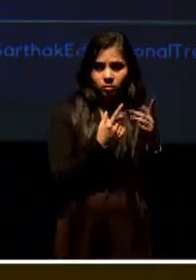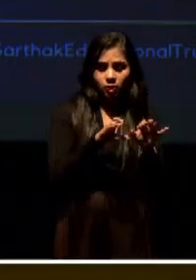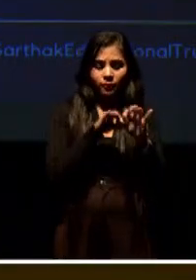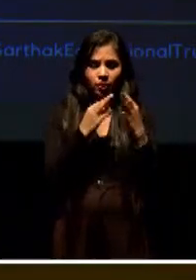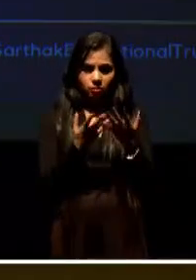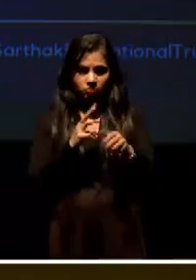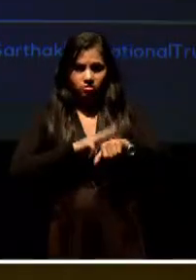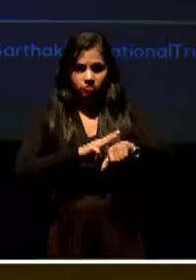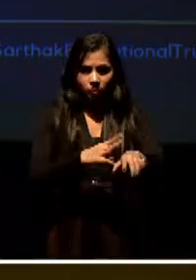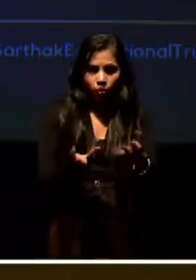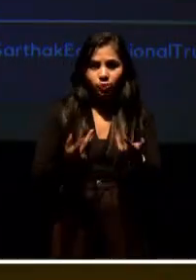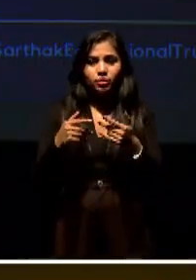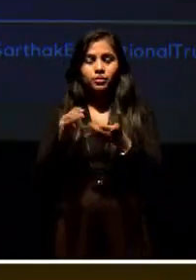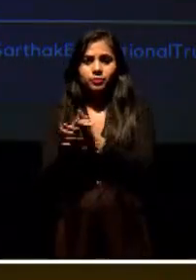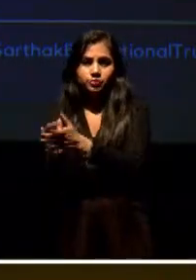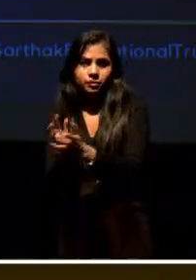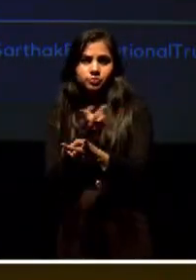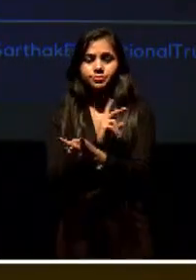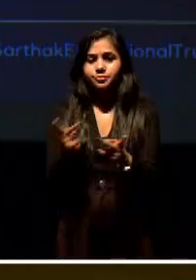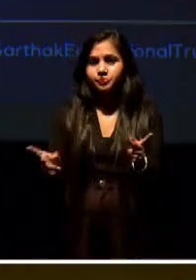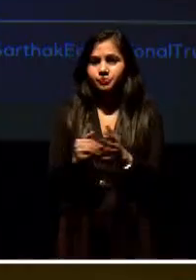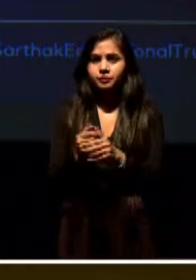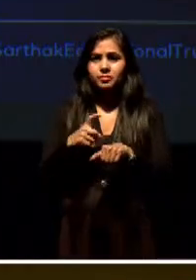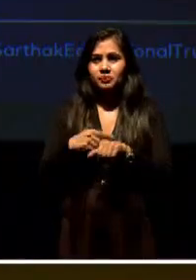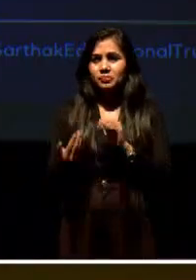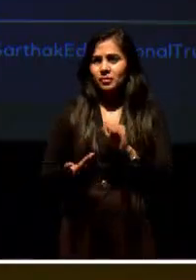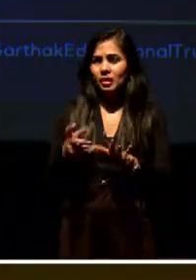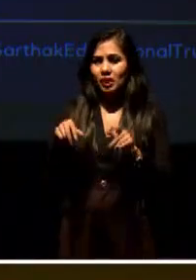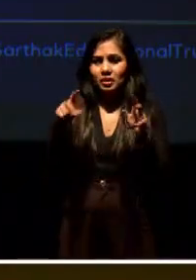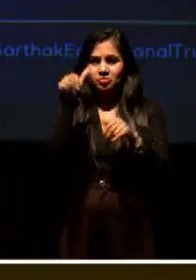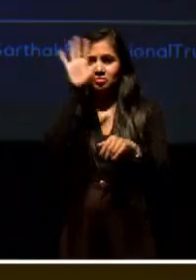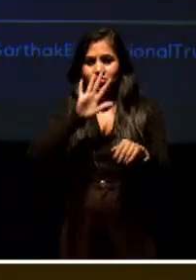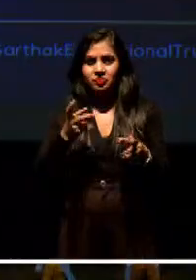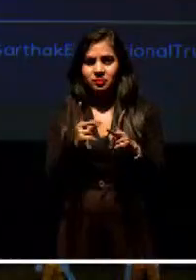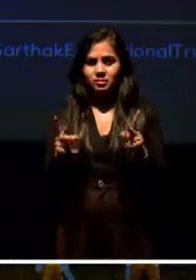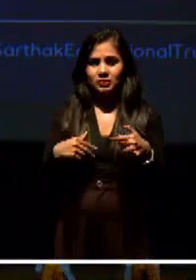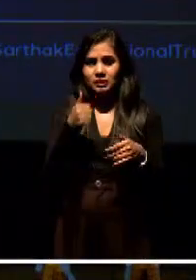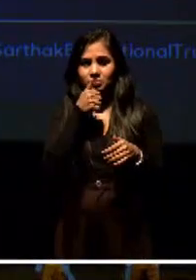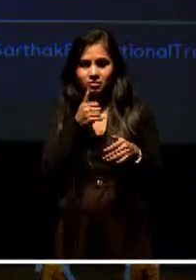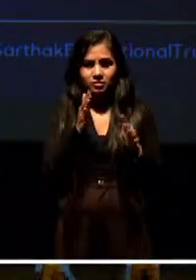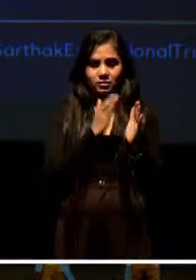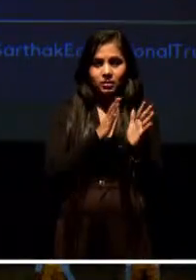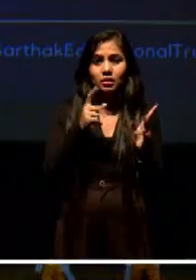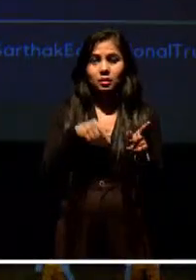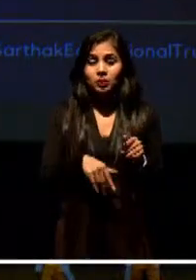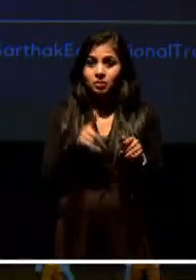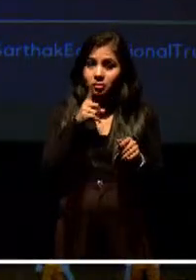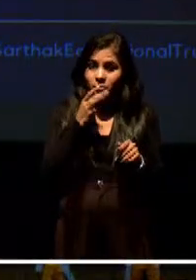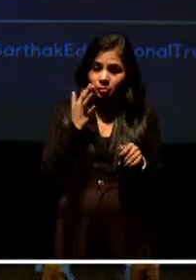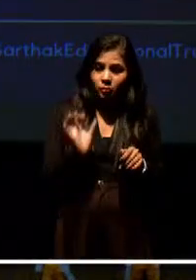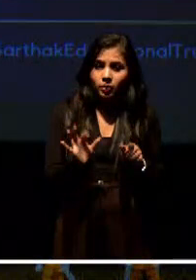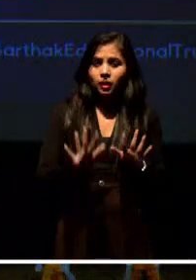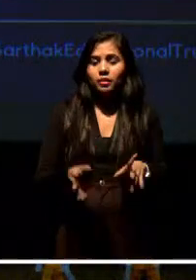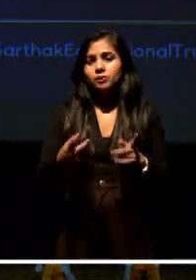मेम्बर, फ्रेंड्स, वो काफ़ी इंडिया में तो काफ़ी टैबू माना जाता है, काफ़ी लोग उसे छिपा कर रखते हैं, लेकिन वो ज़रूरी चीज़ भी